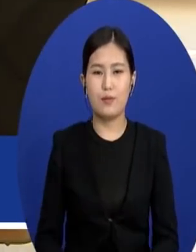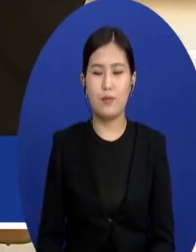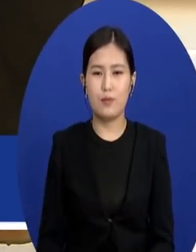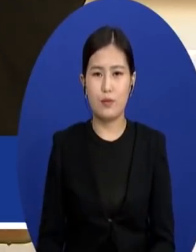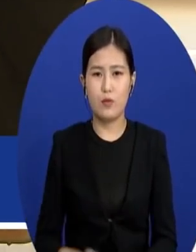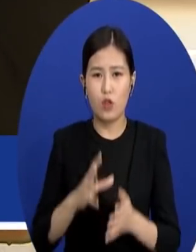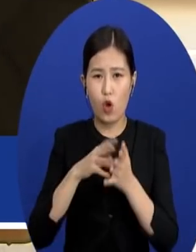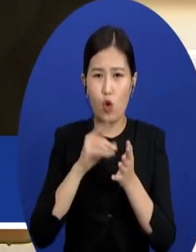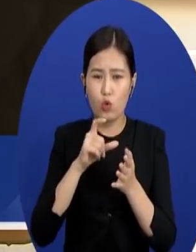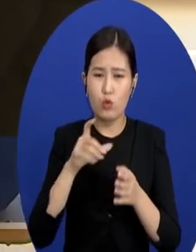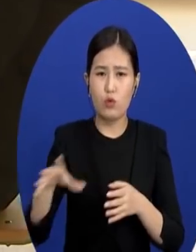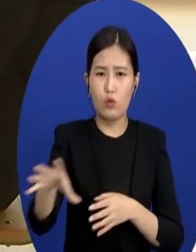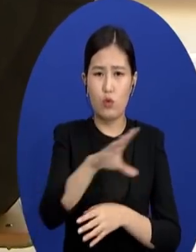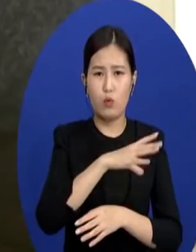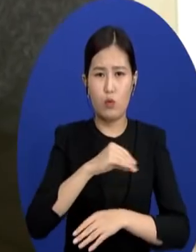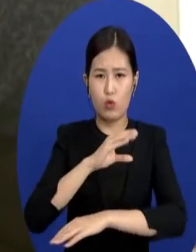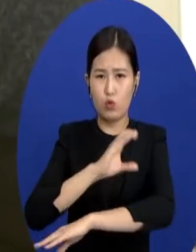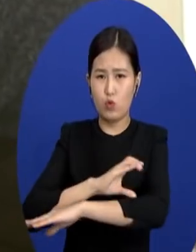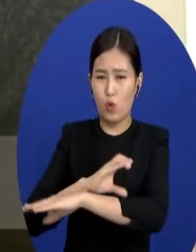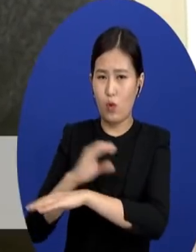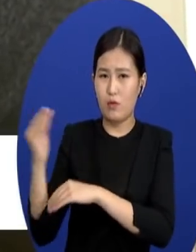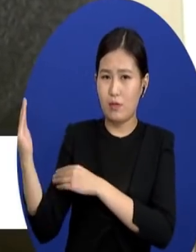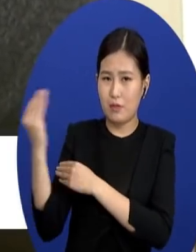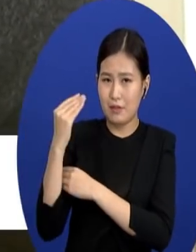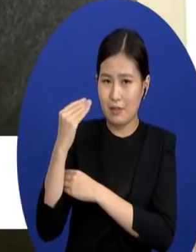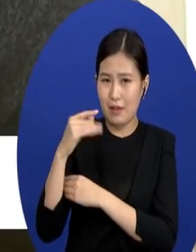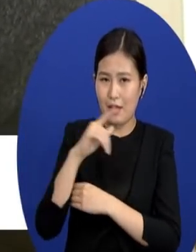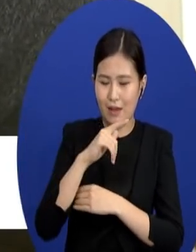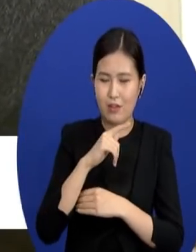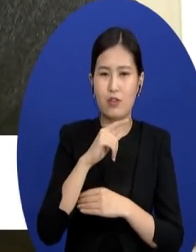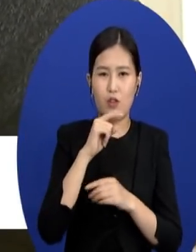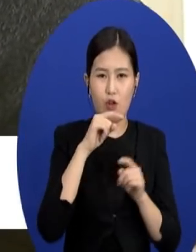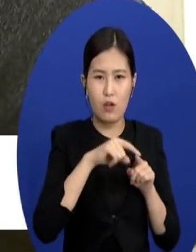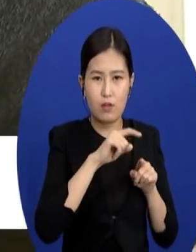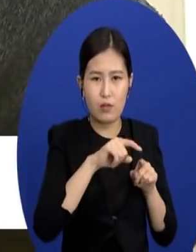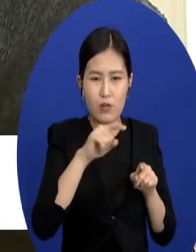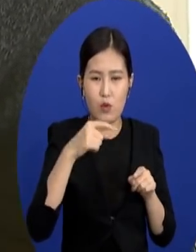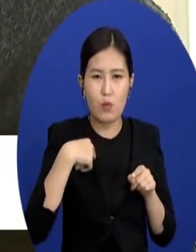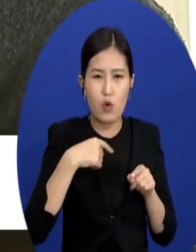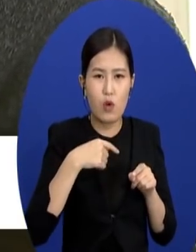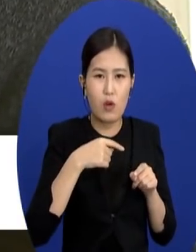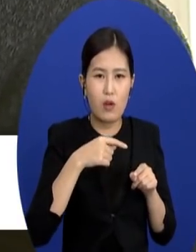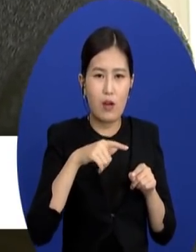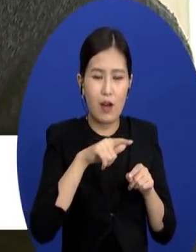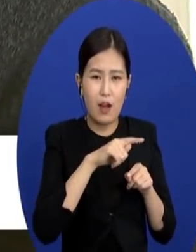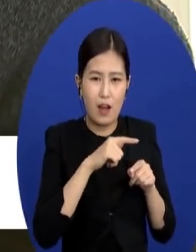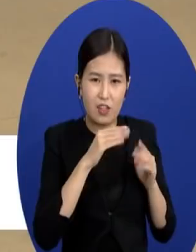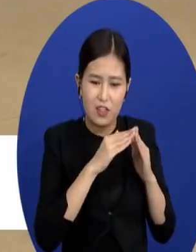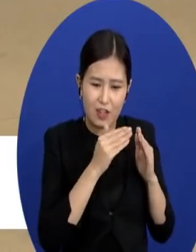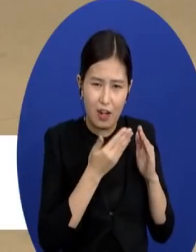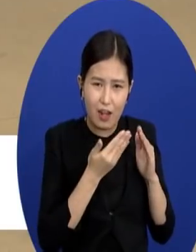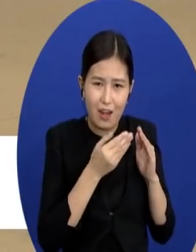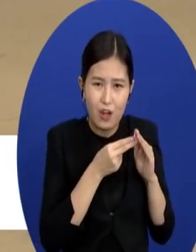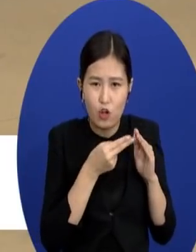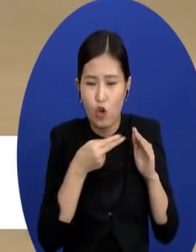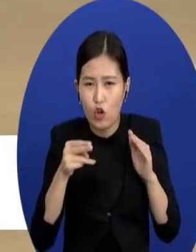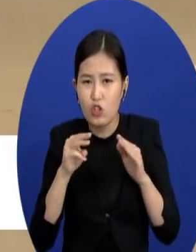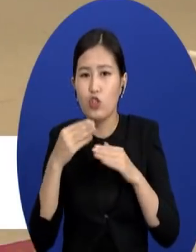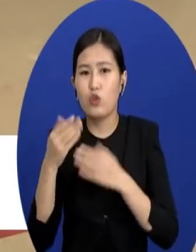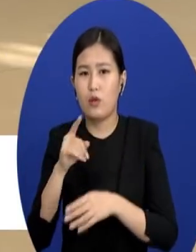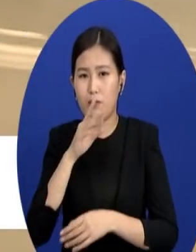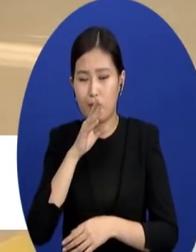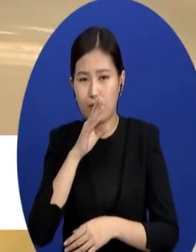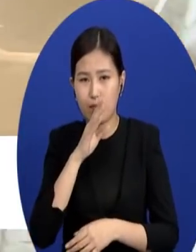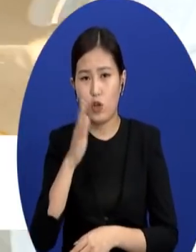Оюутнууд тухайн сургуулиас нь заарсан байшлаас өөрийн одоо амьдарч байгаа газартаа ойрхон байшлыг нь сонгож шинжилгээ өгнө. Харин дотор байранд амьдарч